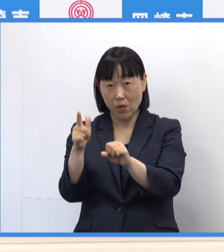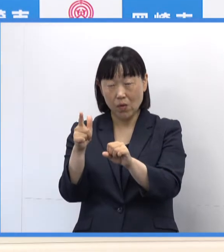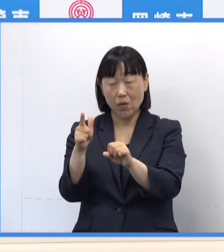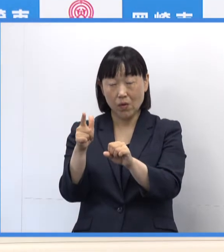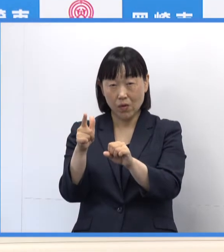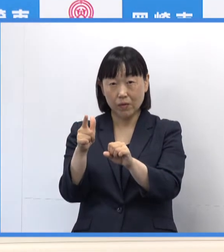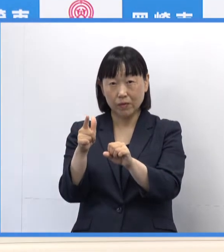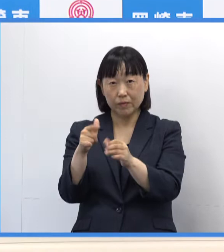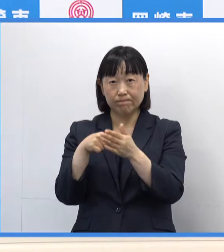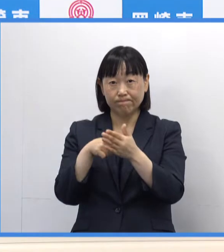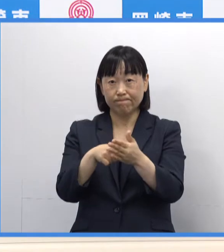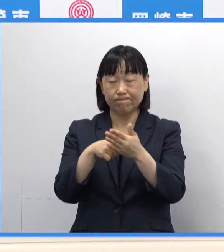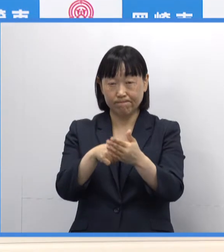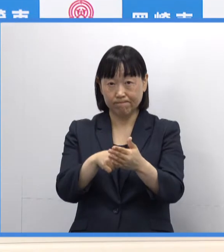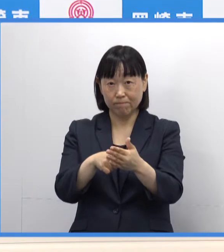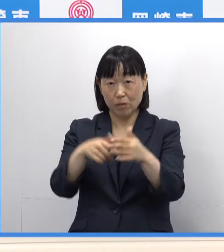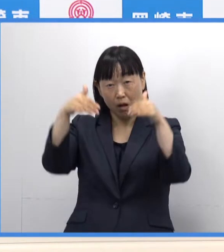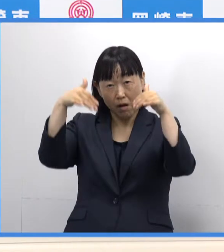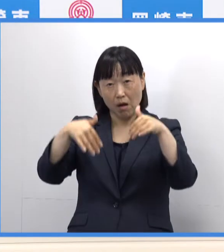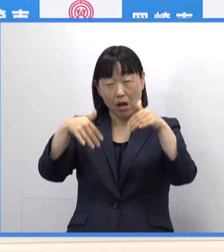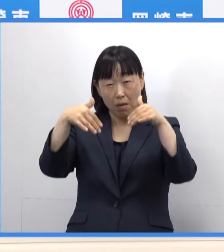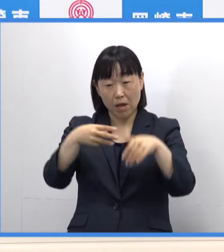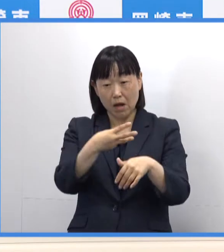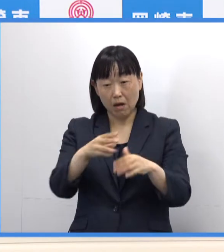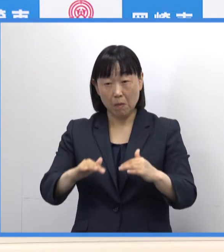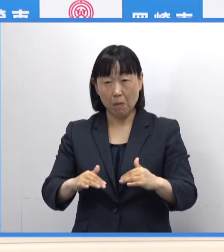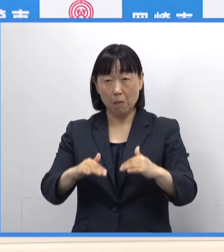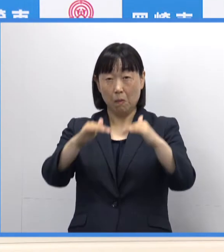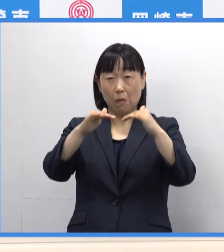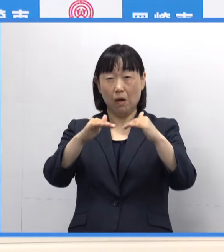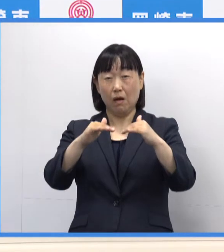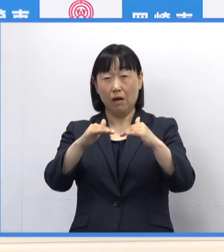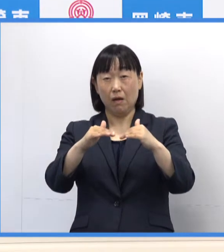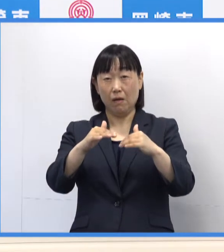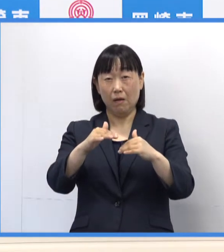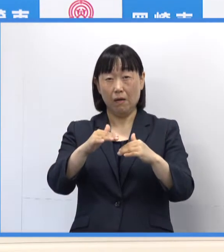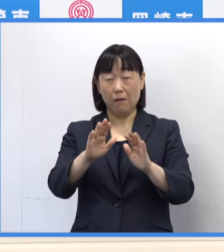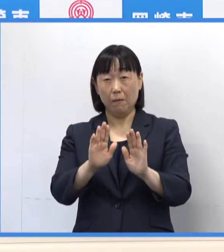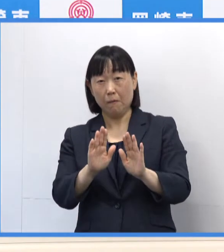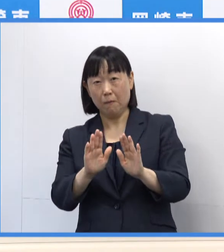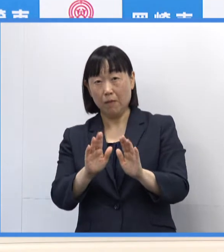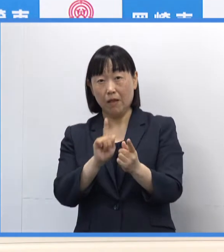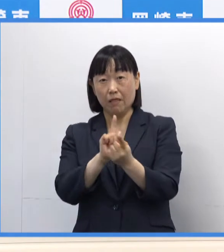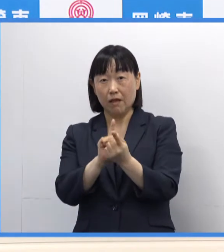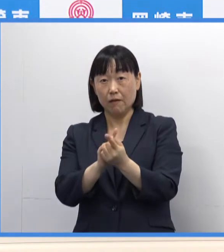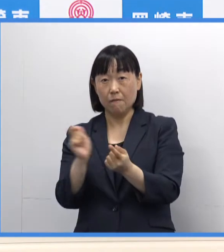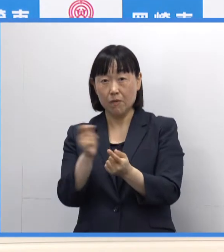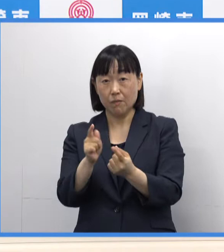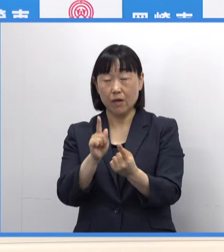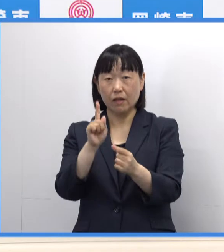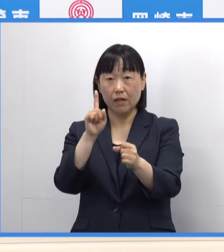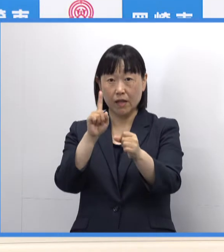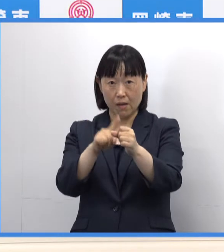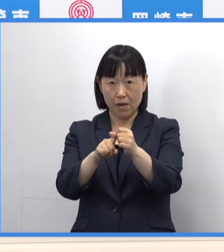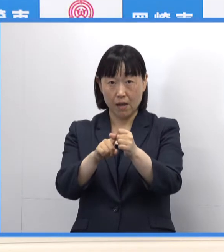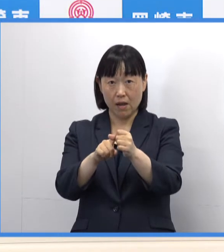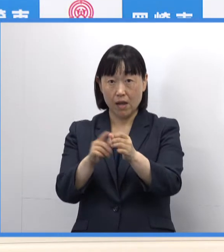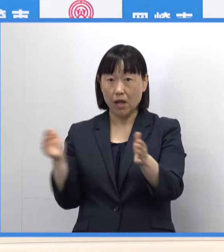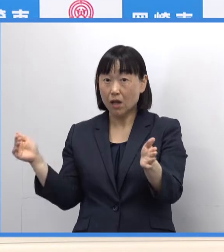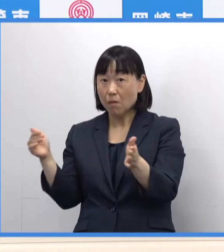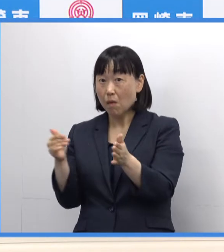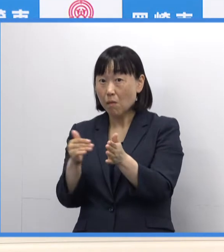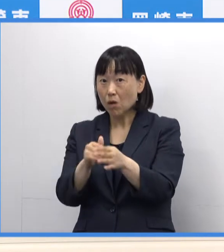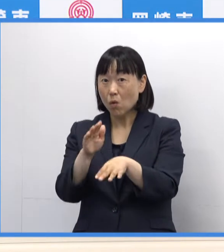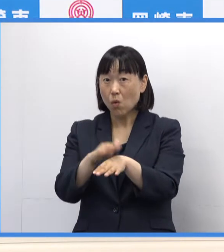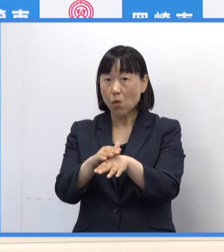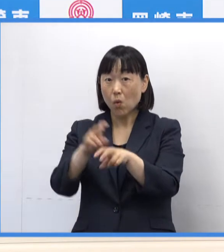に努めつつ、豪雨による河川の増水にも迅速に対応するために、従来型